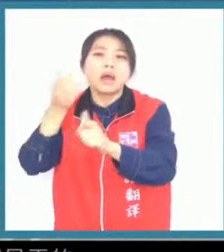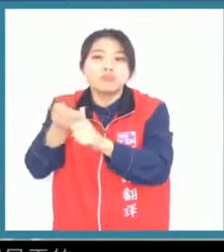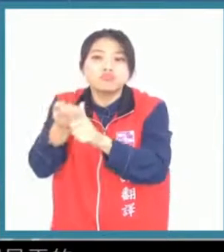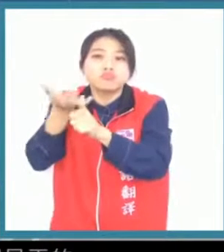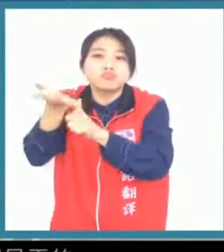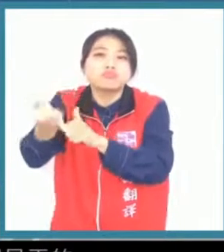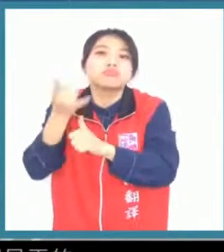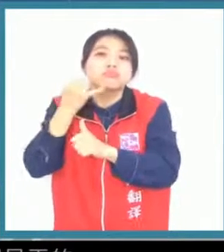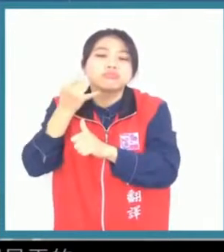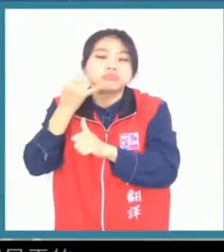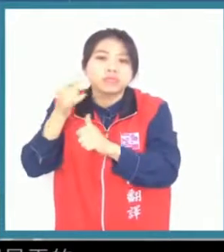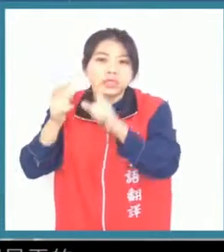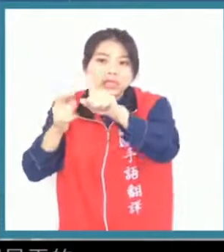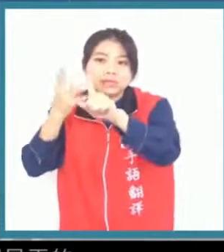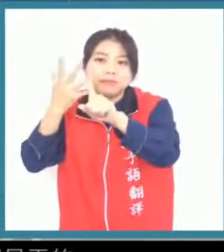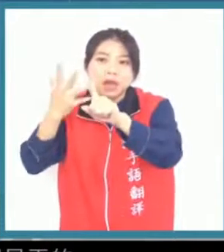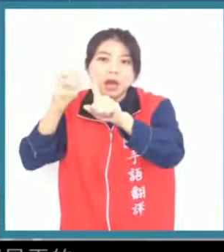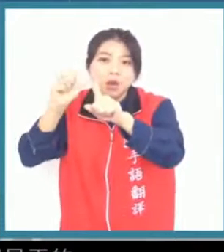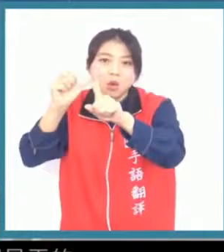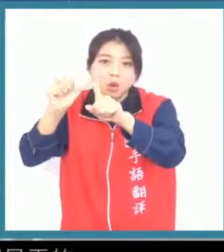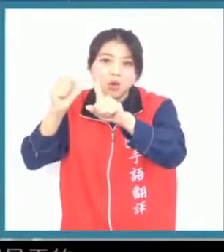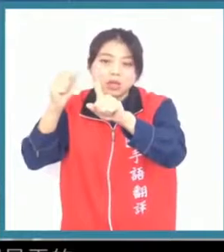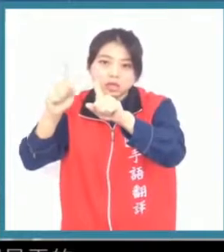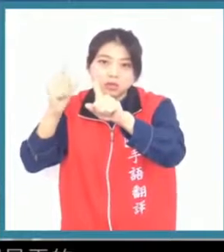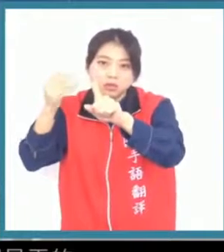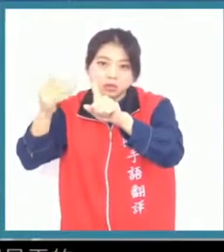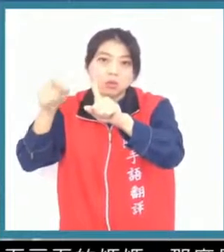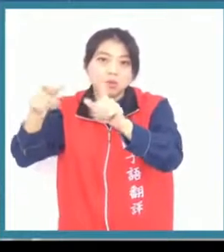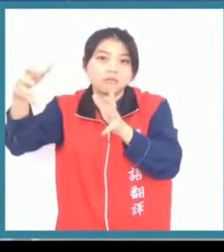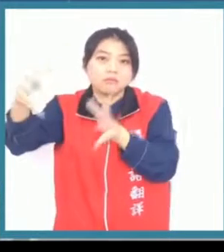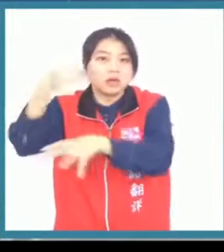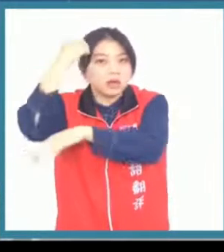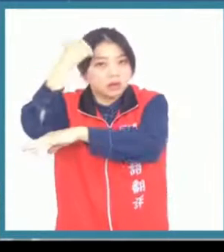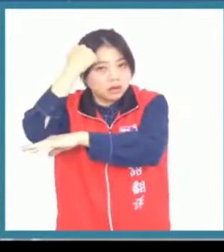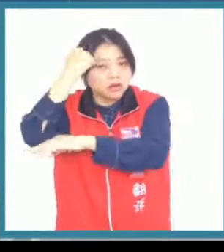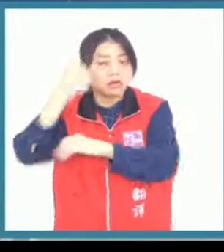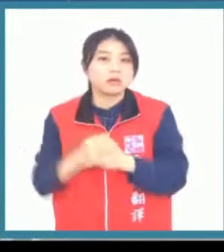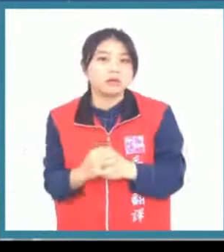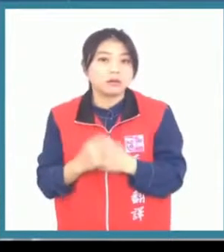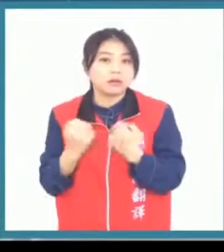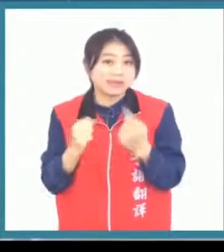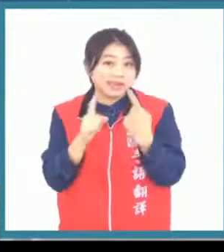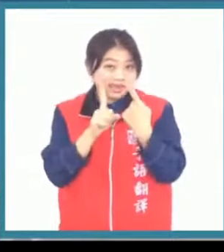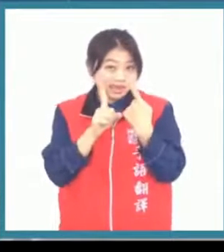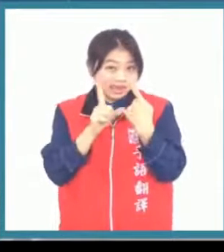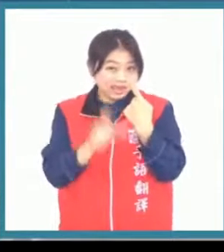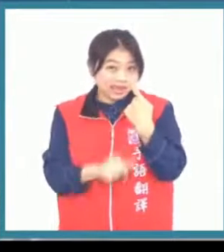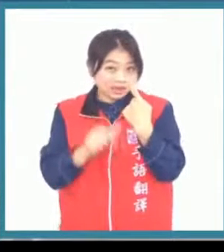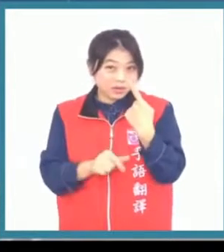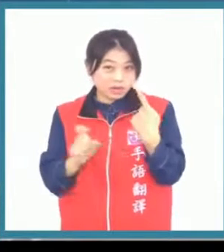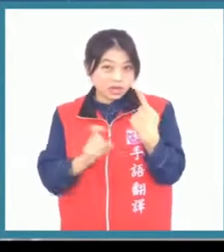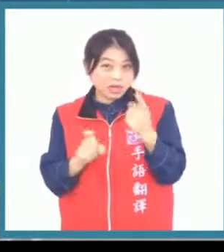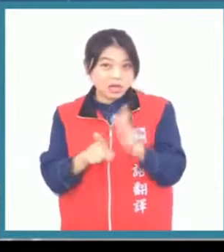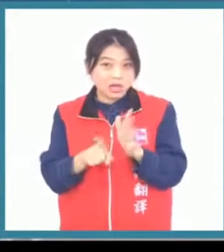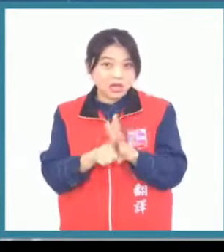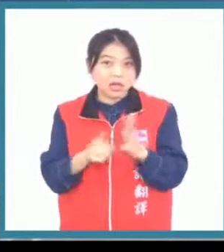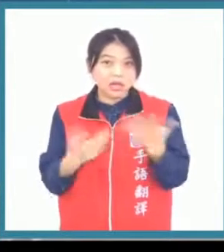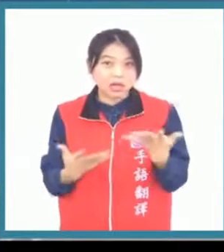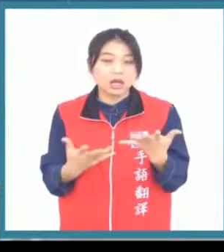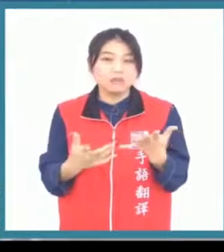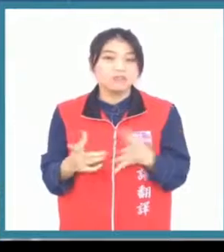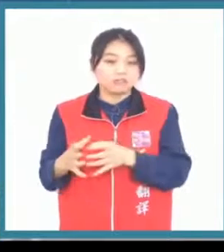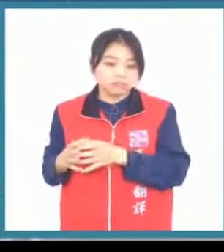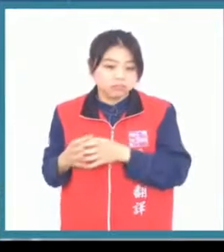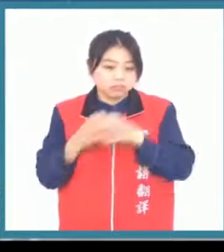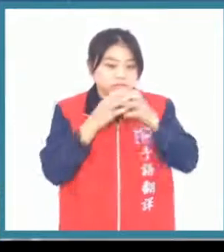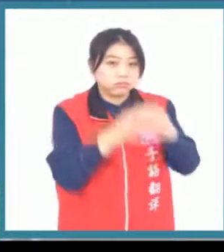家人18519，那她在1月10号那么送集中检疫所